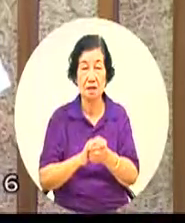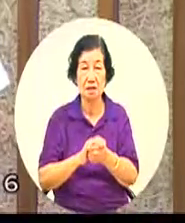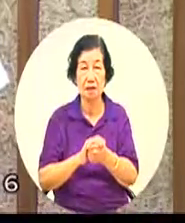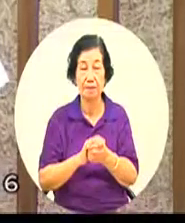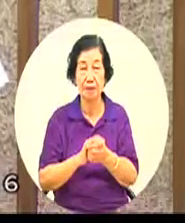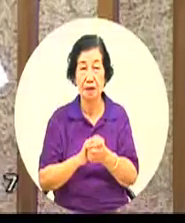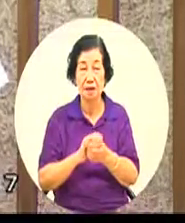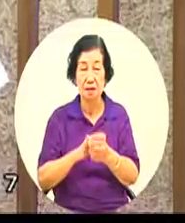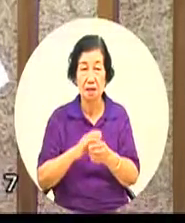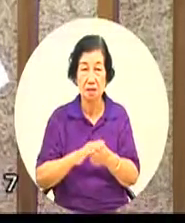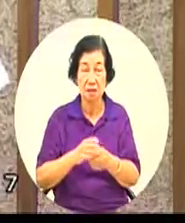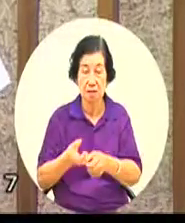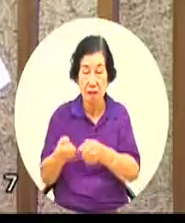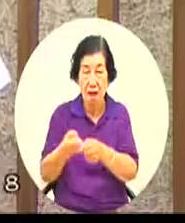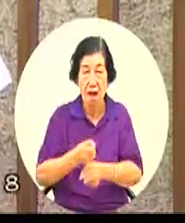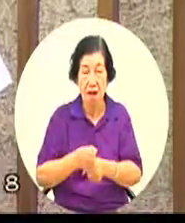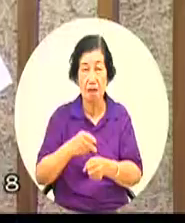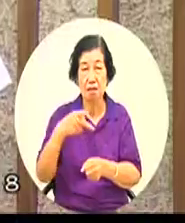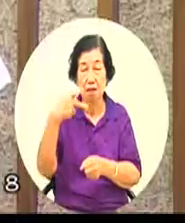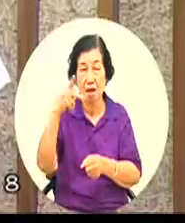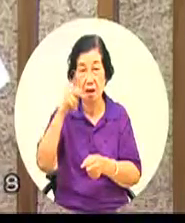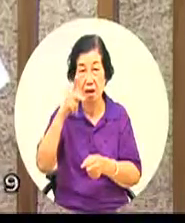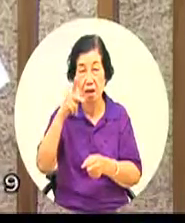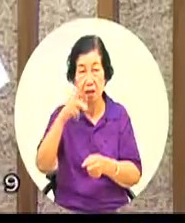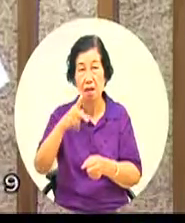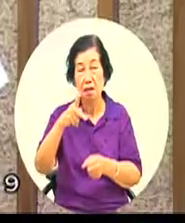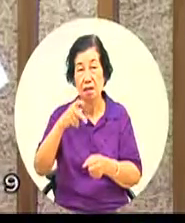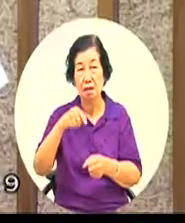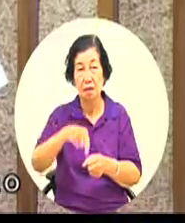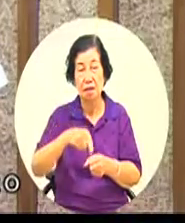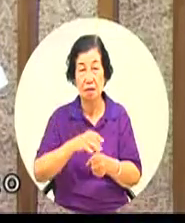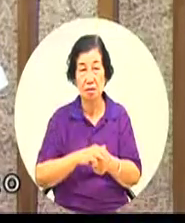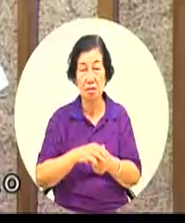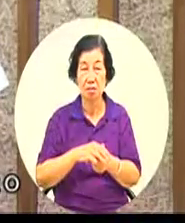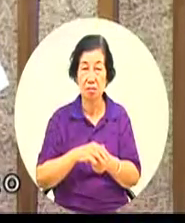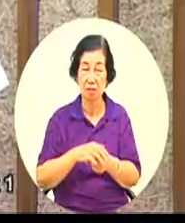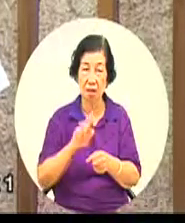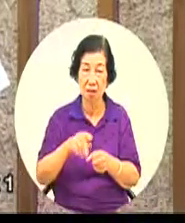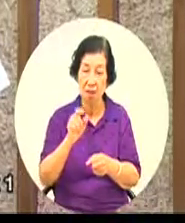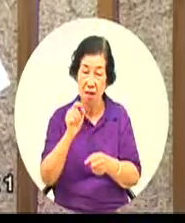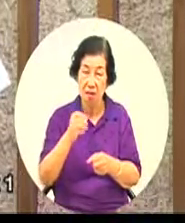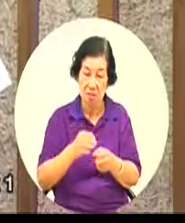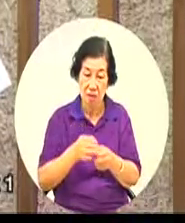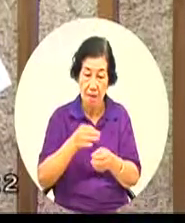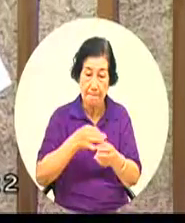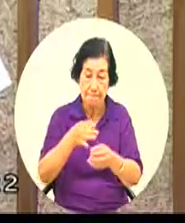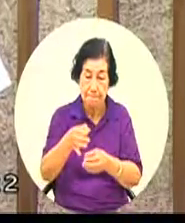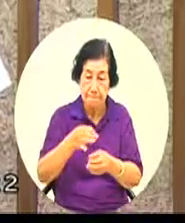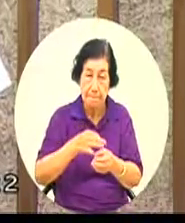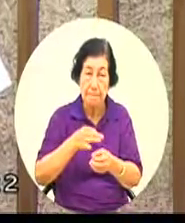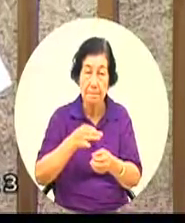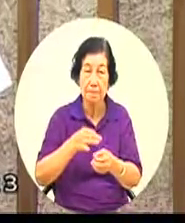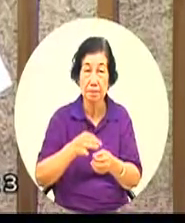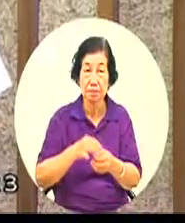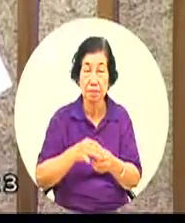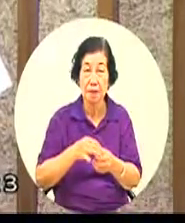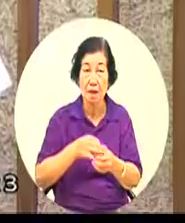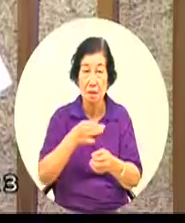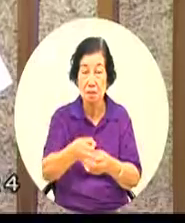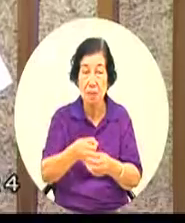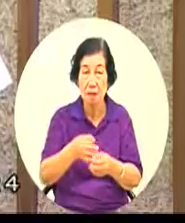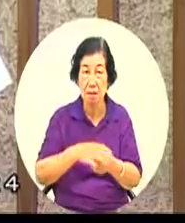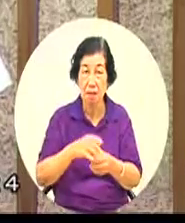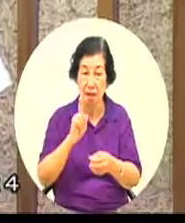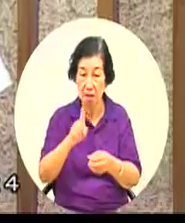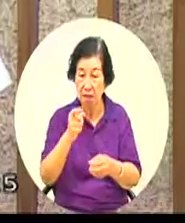十支来拉 K， 所以说。一支大概40-50块就可以取得，所以说对孩子很容易拿到，而且法律的规定，它三级毒